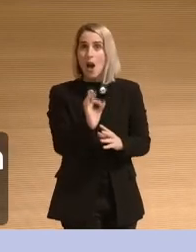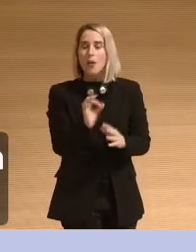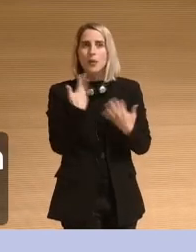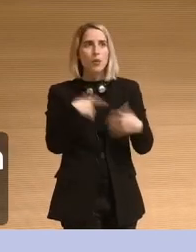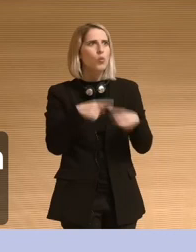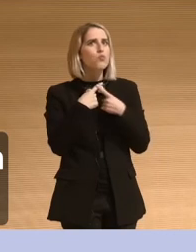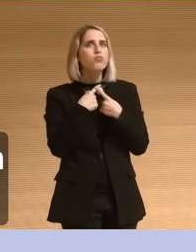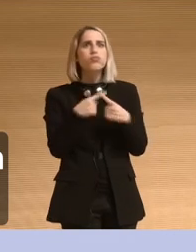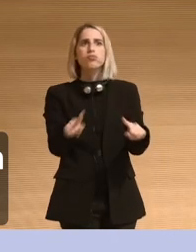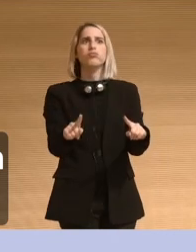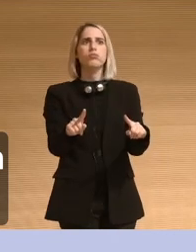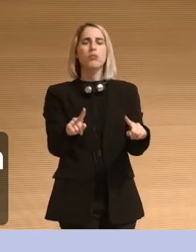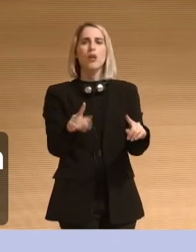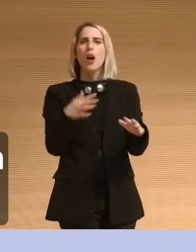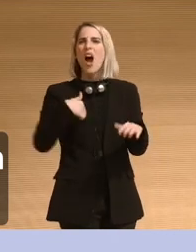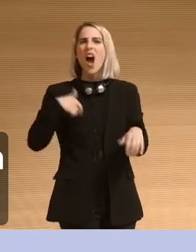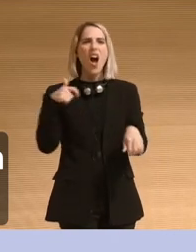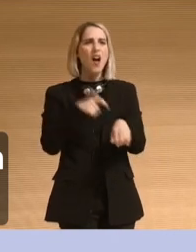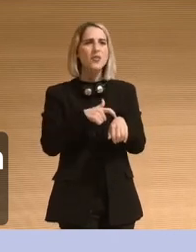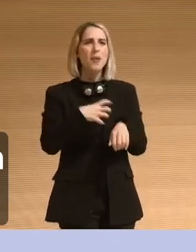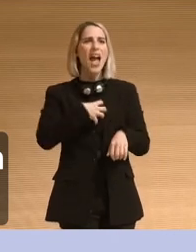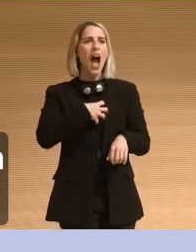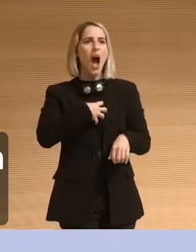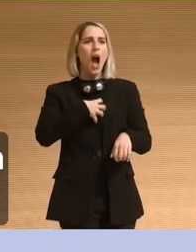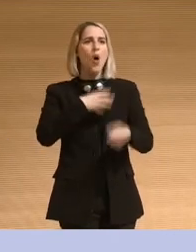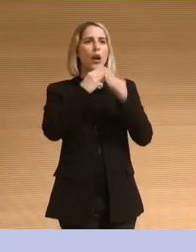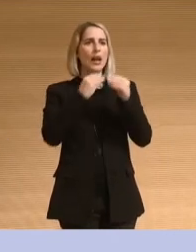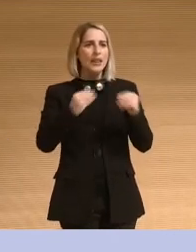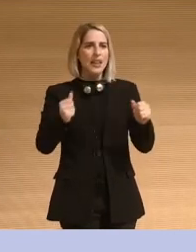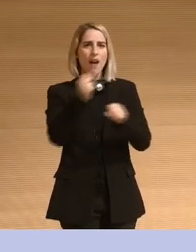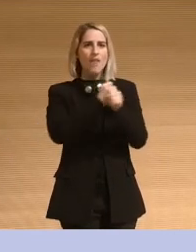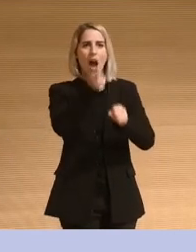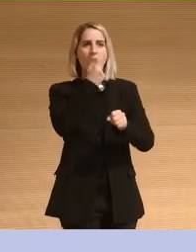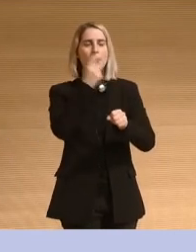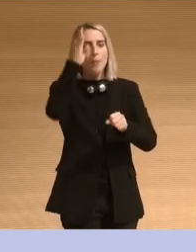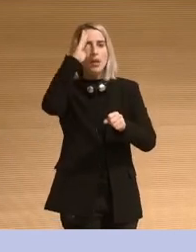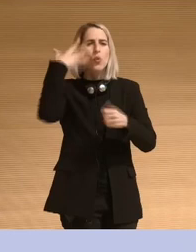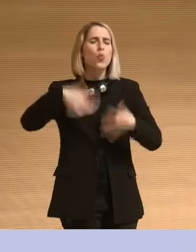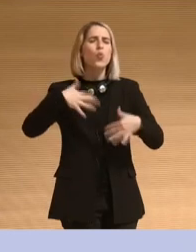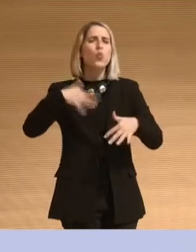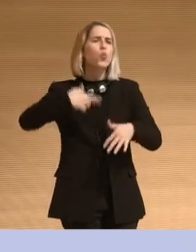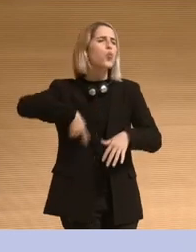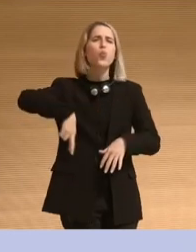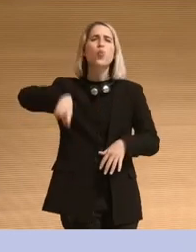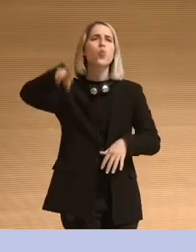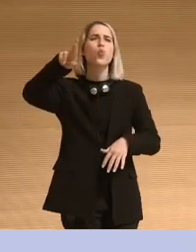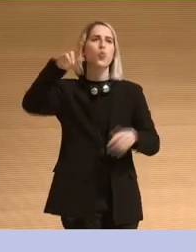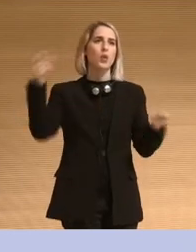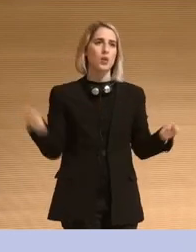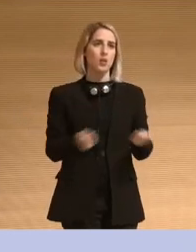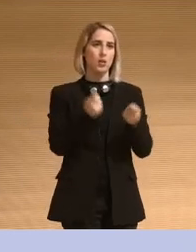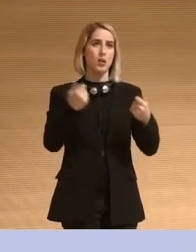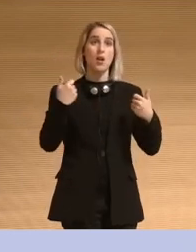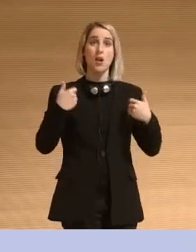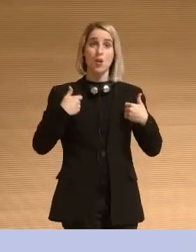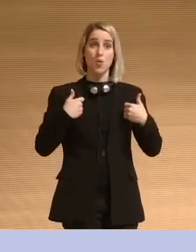πόσο εκτεταμένη είναι η χρήση των αγχολητικών φαρμάκων στην Αμερική. Ως μάχημη μουσιολόγος, αλλά και ως δασκάλα μιας